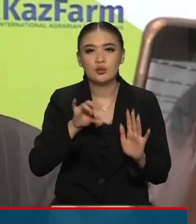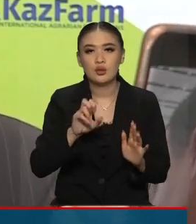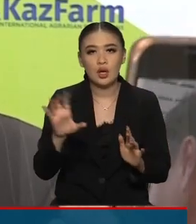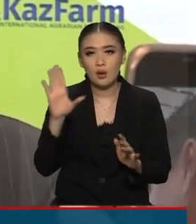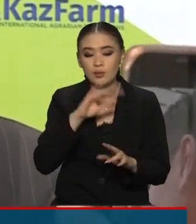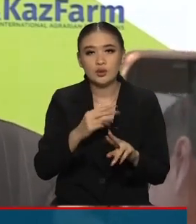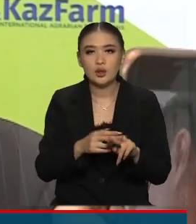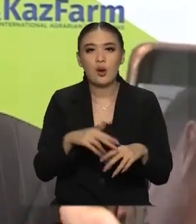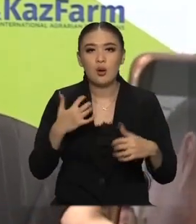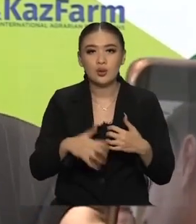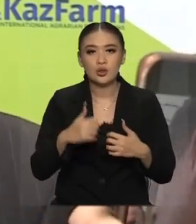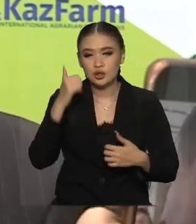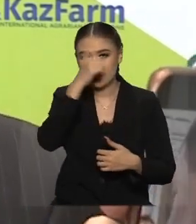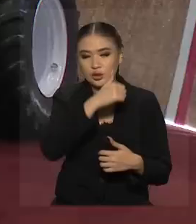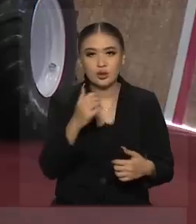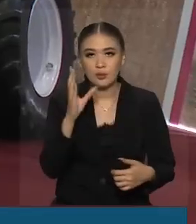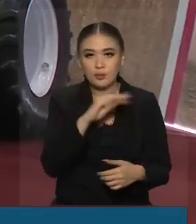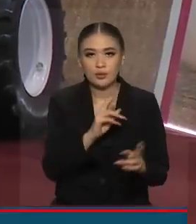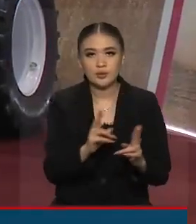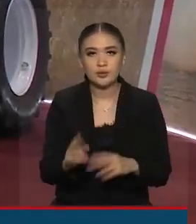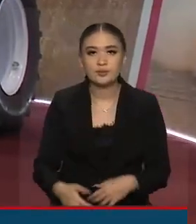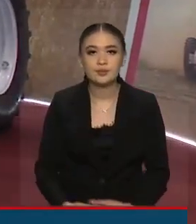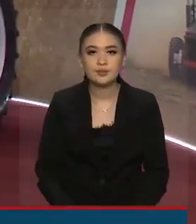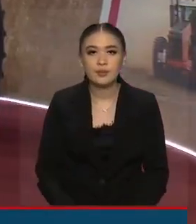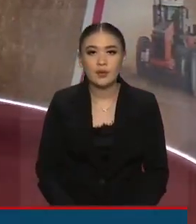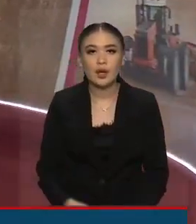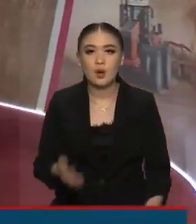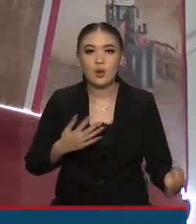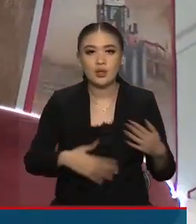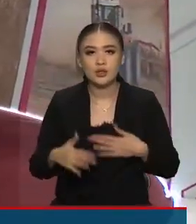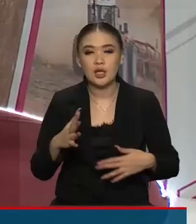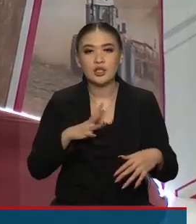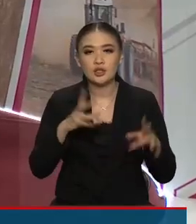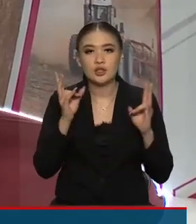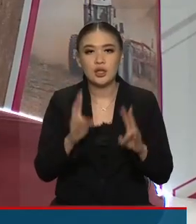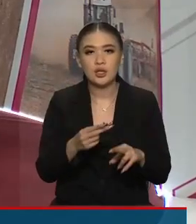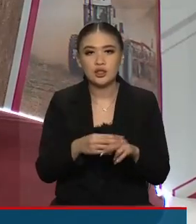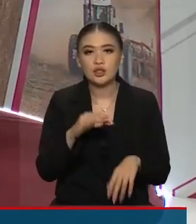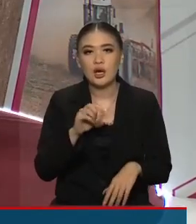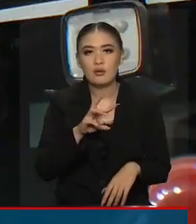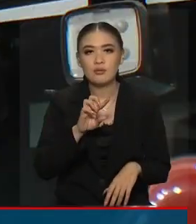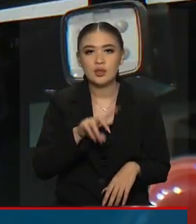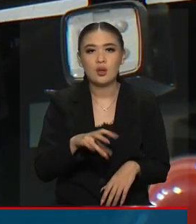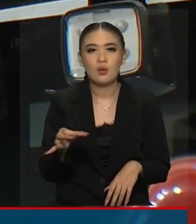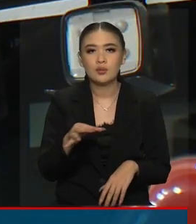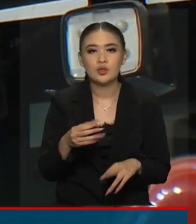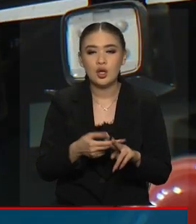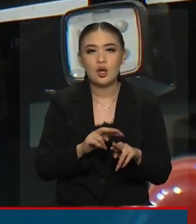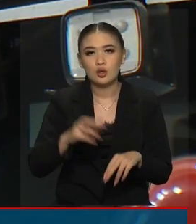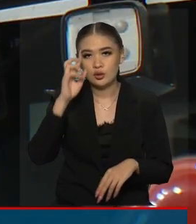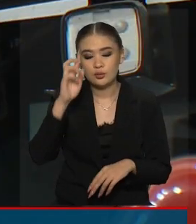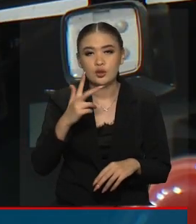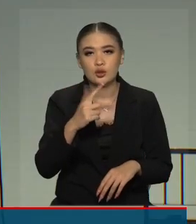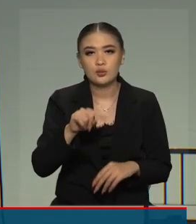Бұл орташа жылдық көрсеткіш. Ал қуаңшылықтан зардап шеккен Жамбыл облысының шаруаларына үкіметтен